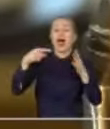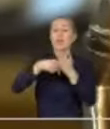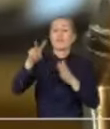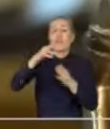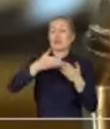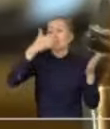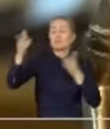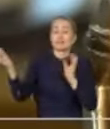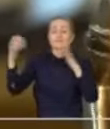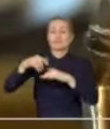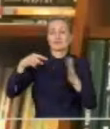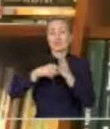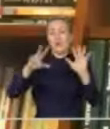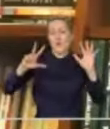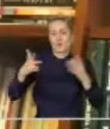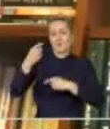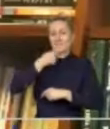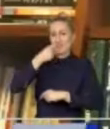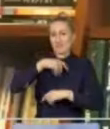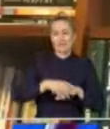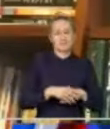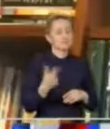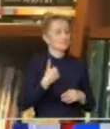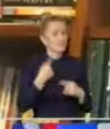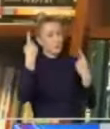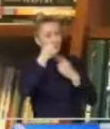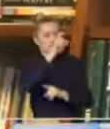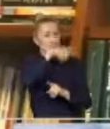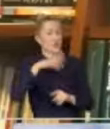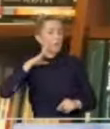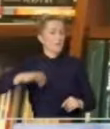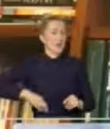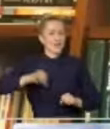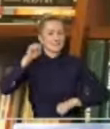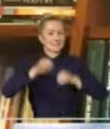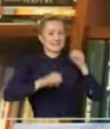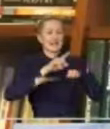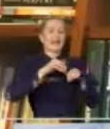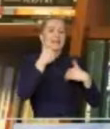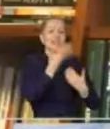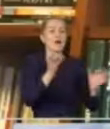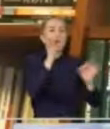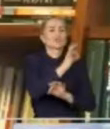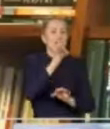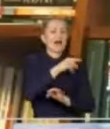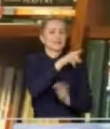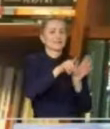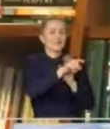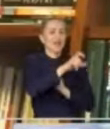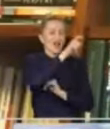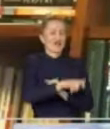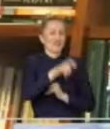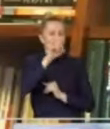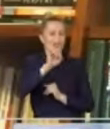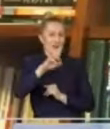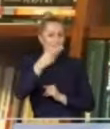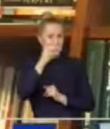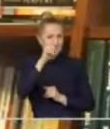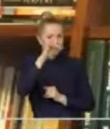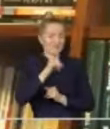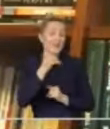na 8 kwietnia. Myślę, że pani sędzia dała szansę Leszkowi Czarneckiemu na